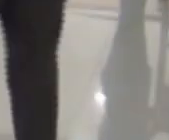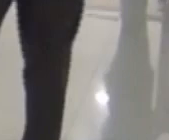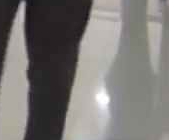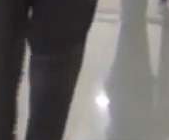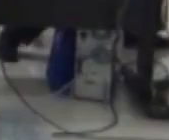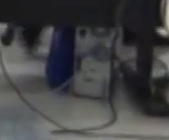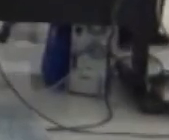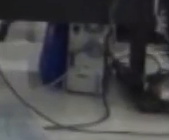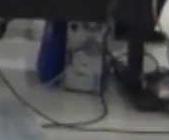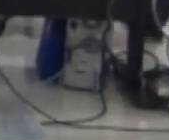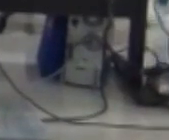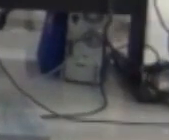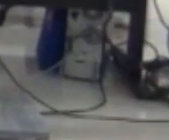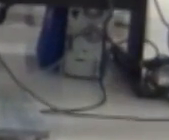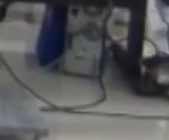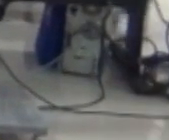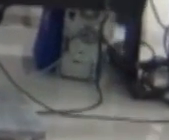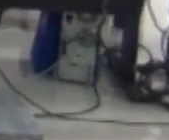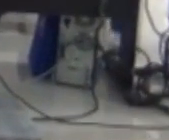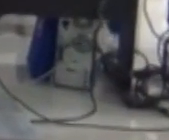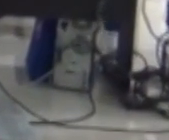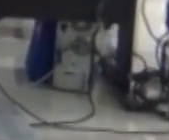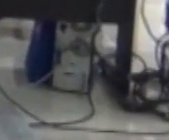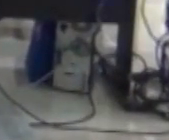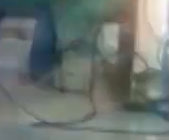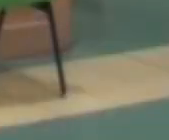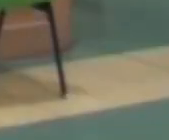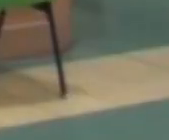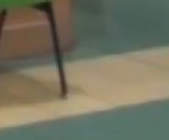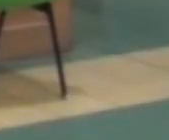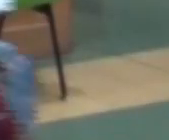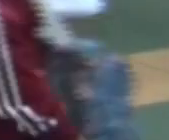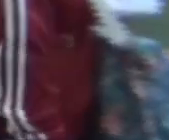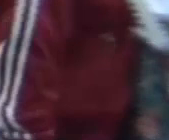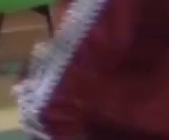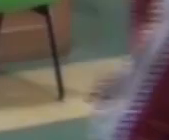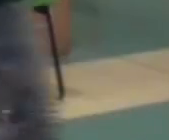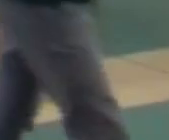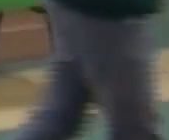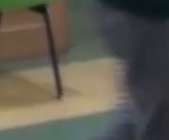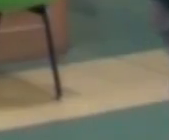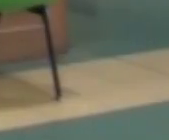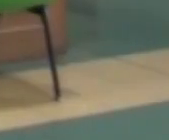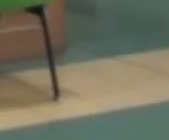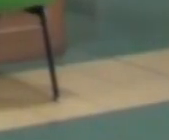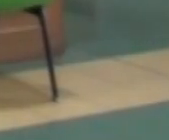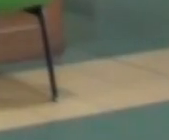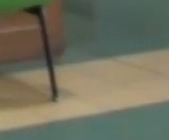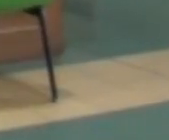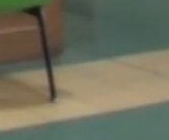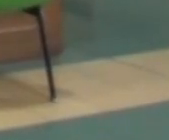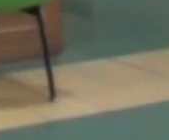pasien masih menunggu hasil tes, dan 11 pasien dinyatakan sembuh. Kadang-kadang bisa hemat, kadang-kadang tidak. Itu